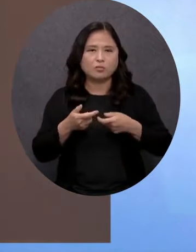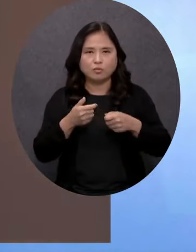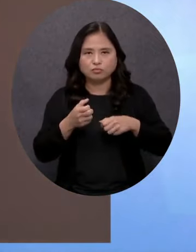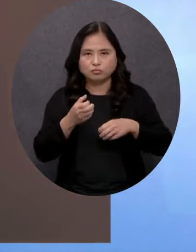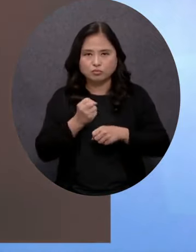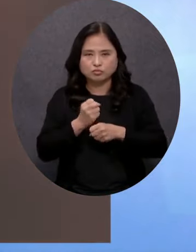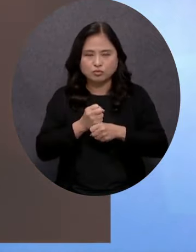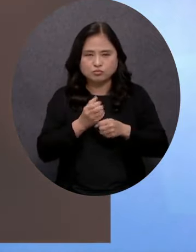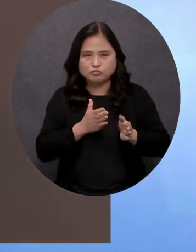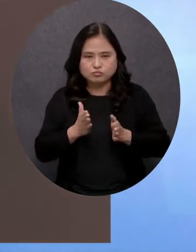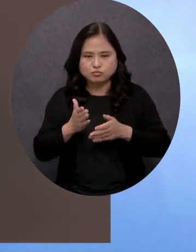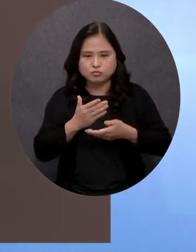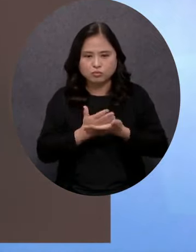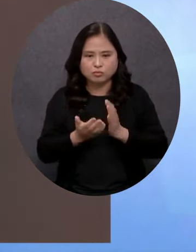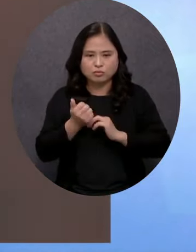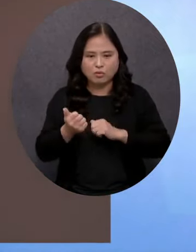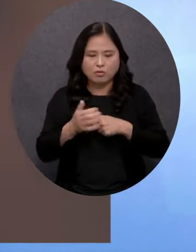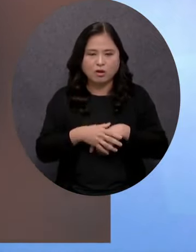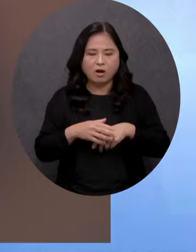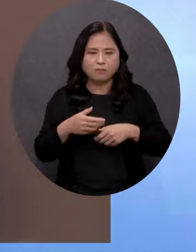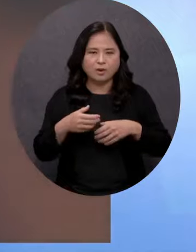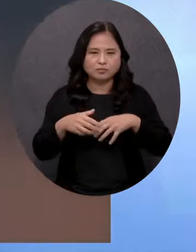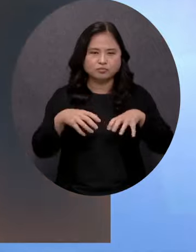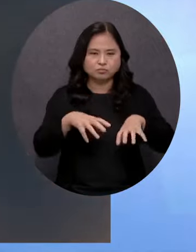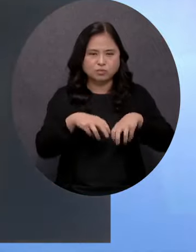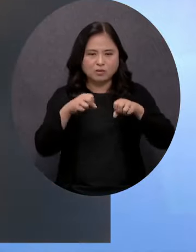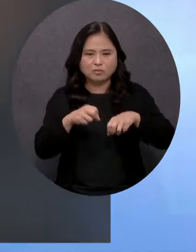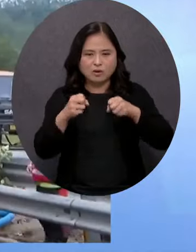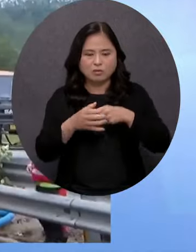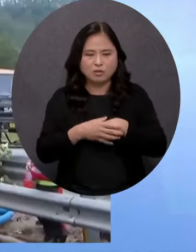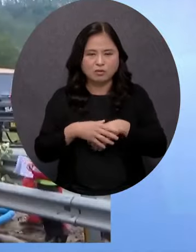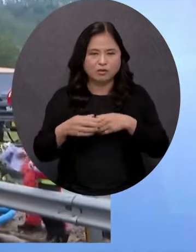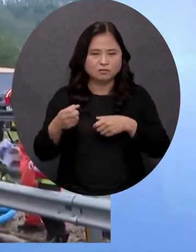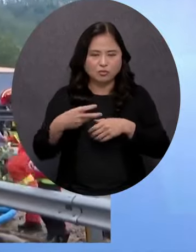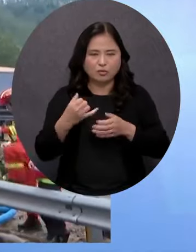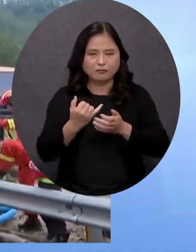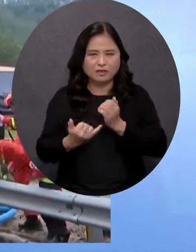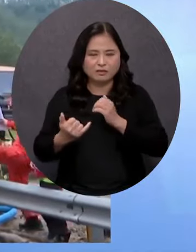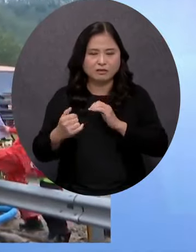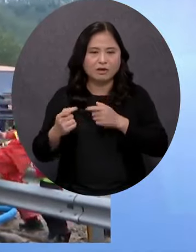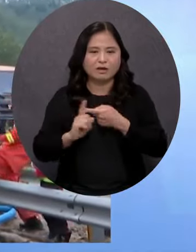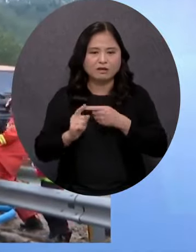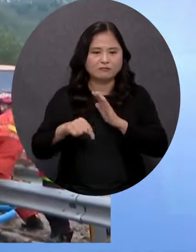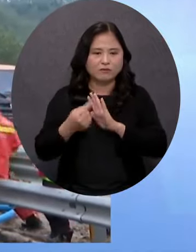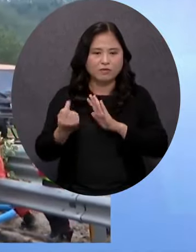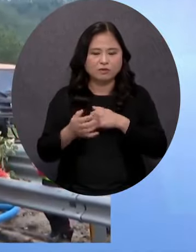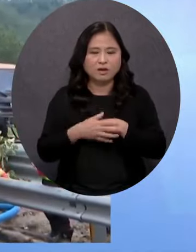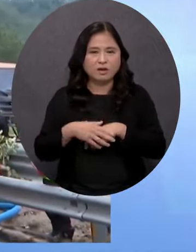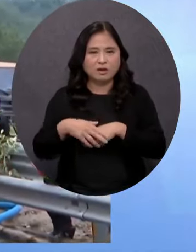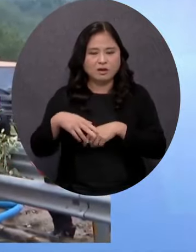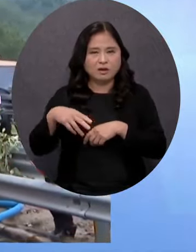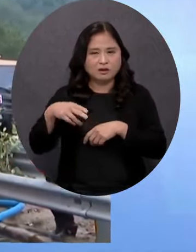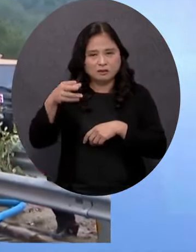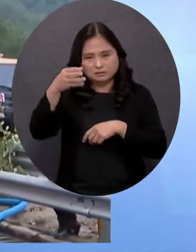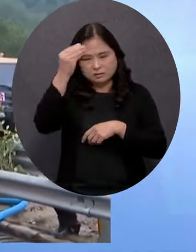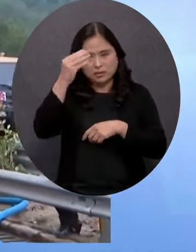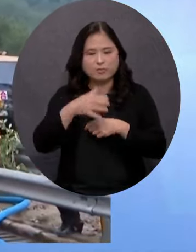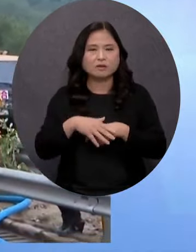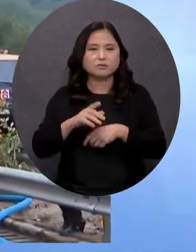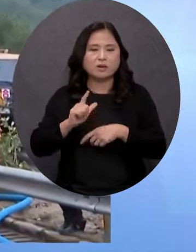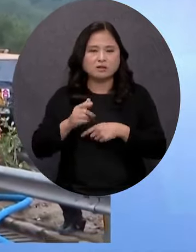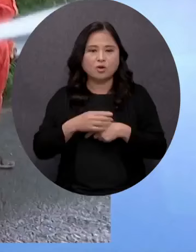千方百计搜救被困人员，严防次生风险。根据习近平指示同李强要求，应急管理部、